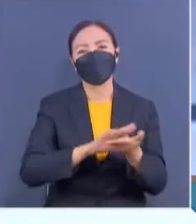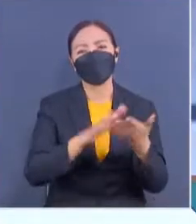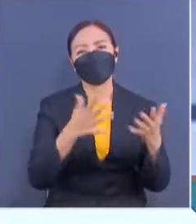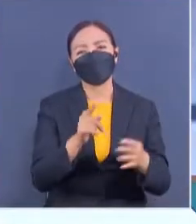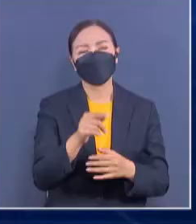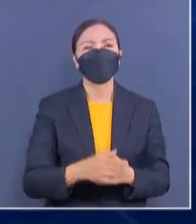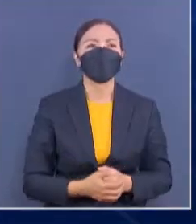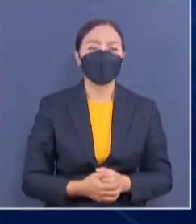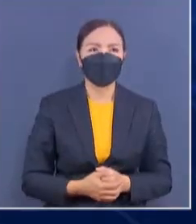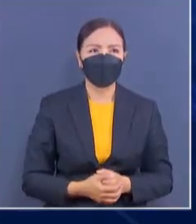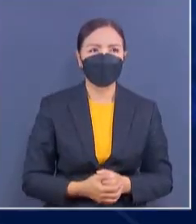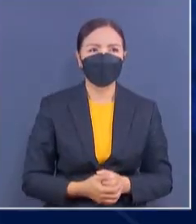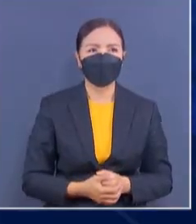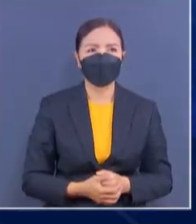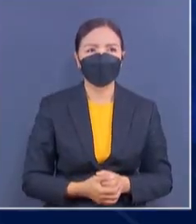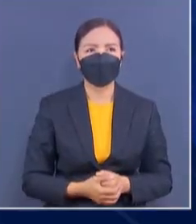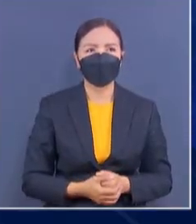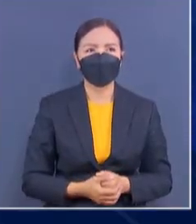นะครับ